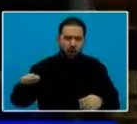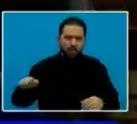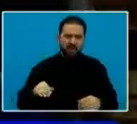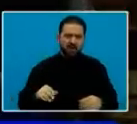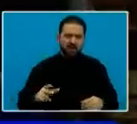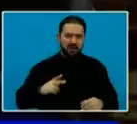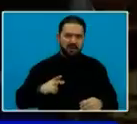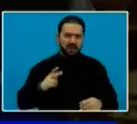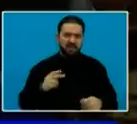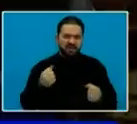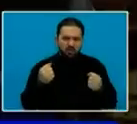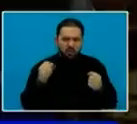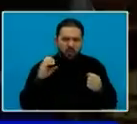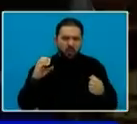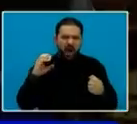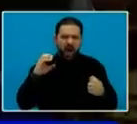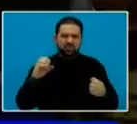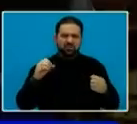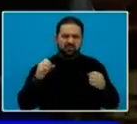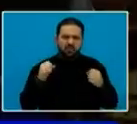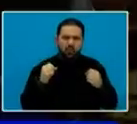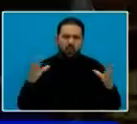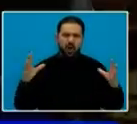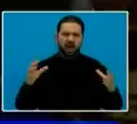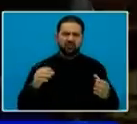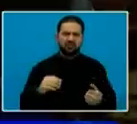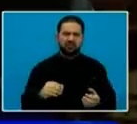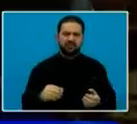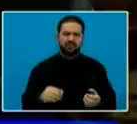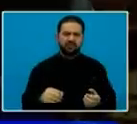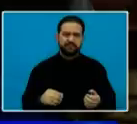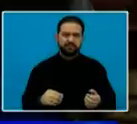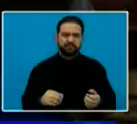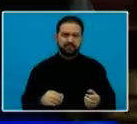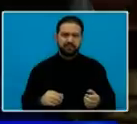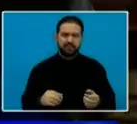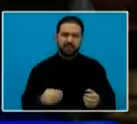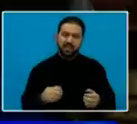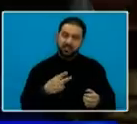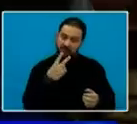acesta. Și este un gen de curaj. În ceea ce privește curajul duhovnicesc,